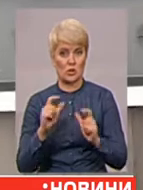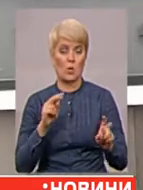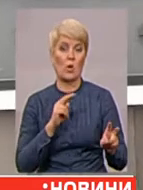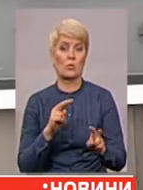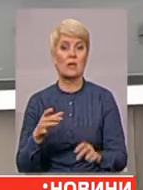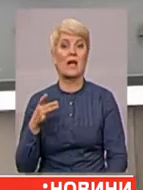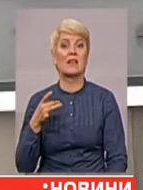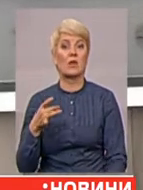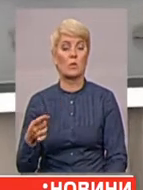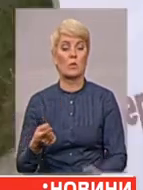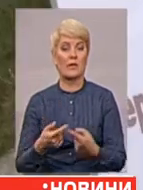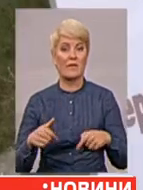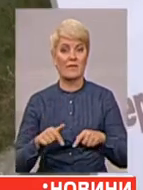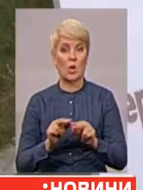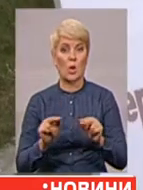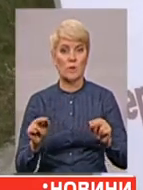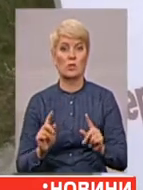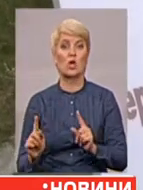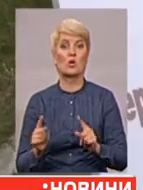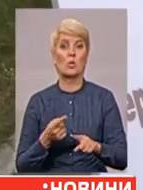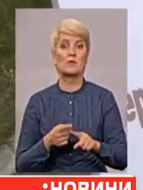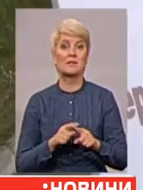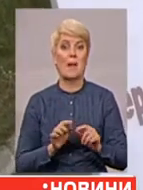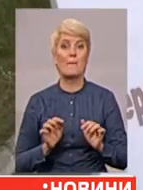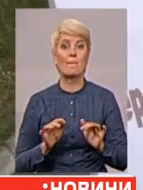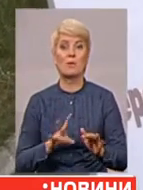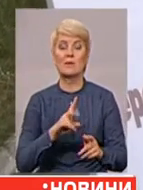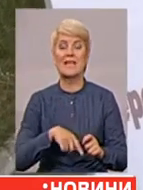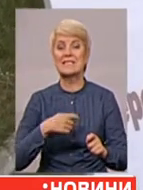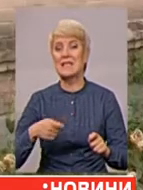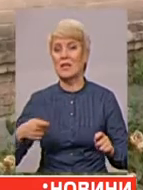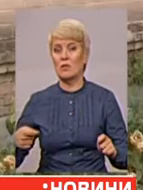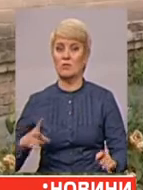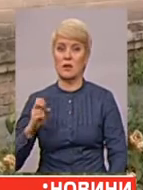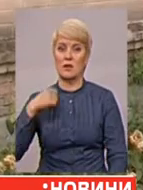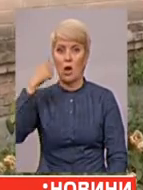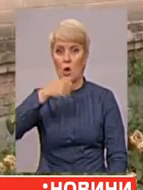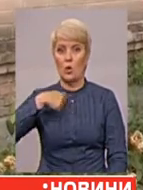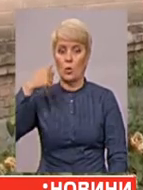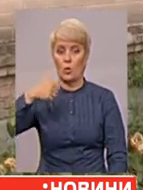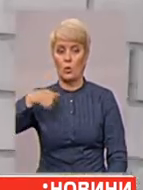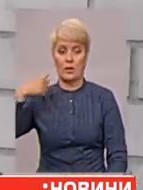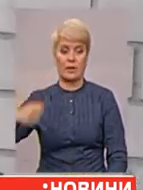відділ освіти, щоб цей процес не затягнувся на роки. Андрій Хоменко, Анна Лимаренко, Олександр Кулик. Новини на першому.